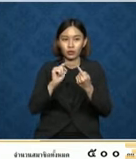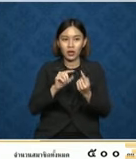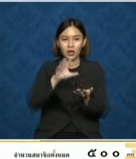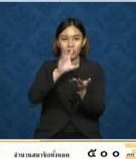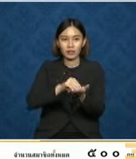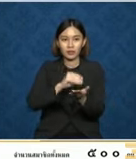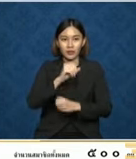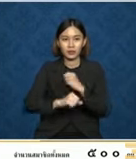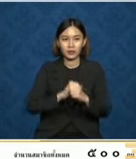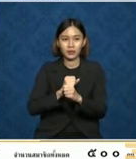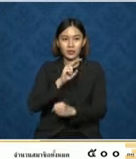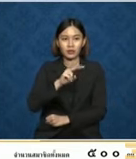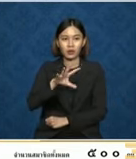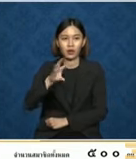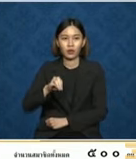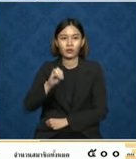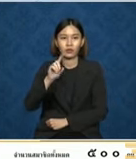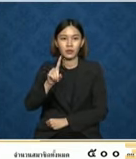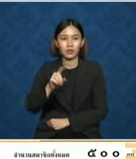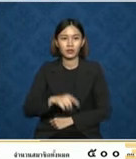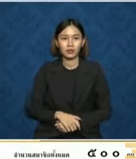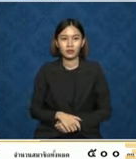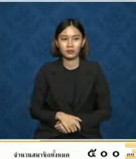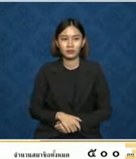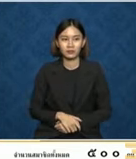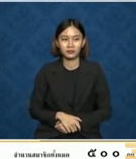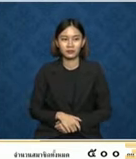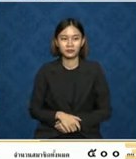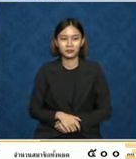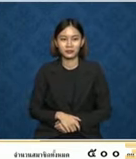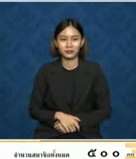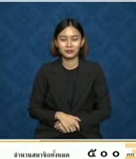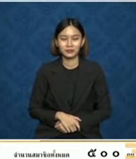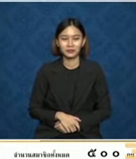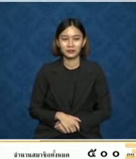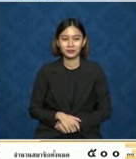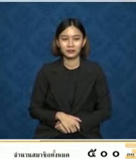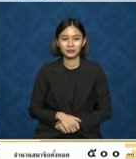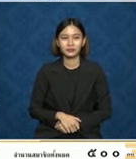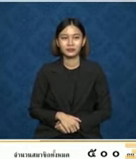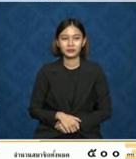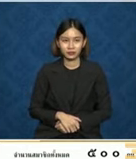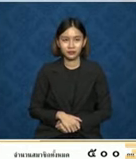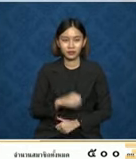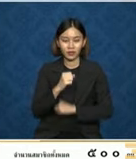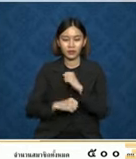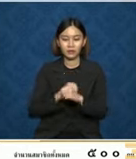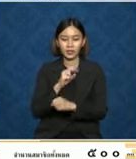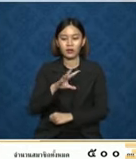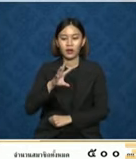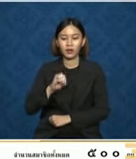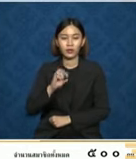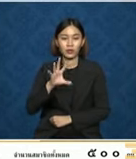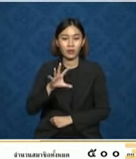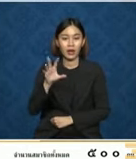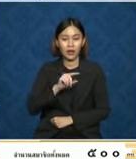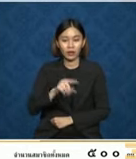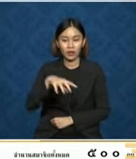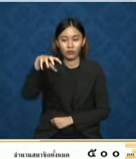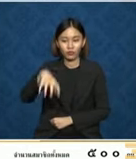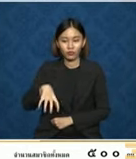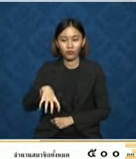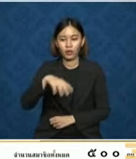ข้อมูลในปี2561นะครับขอสไลด์ก่อนหน้านะครับ และ2565นะครับโดยเอาสถานที่ก